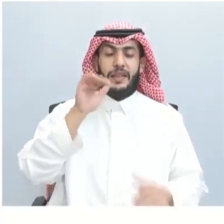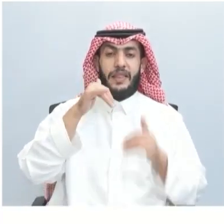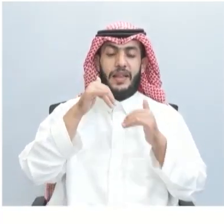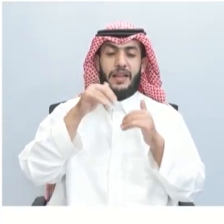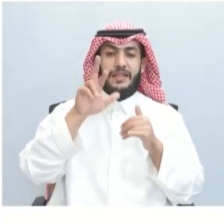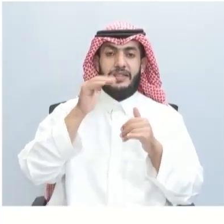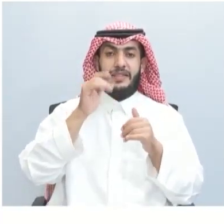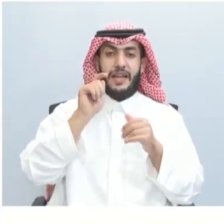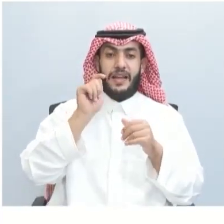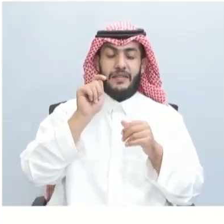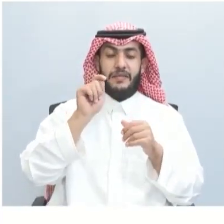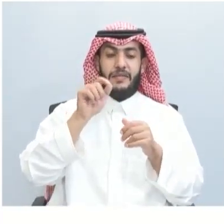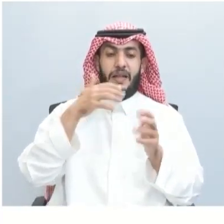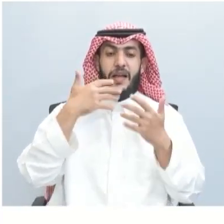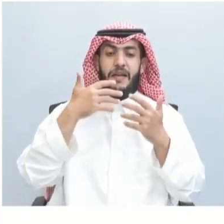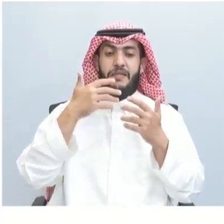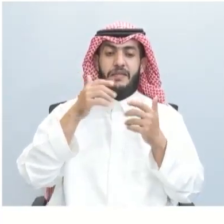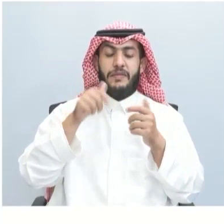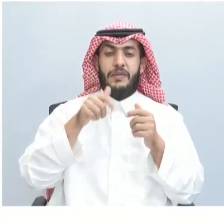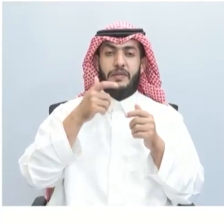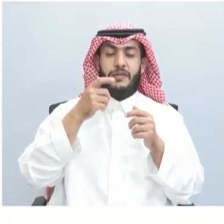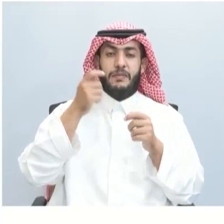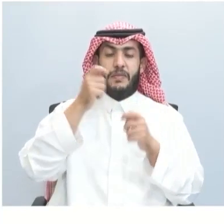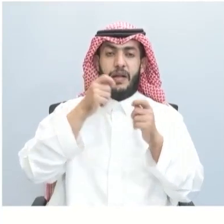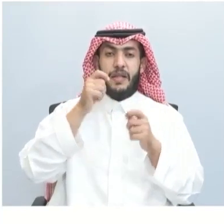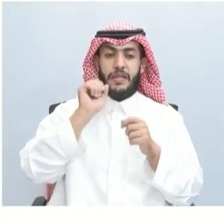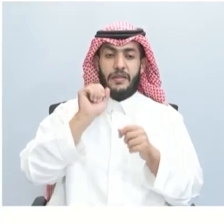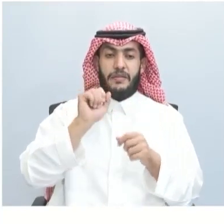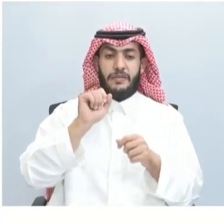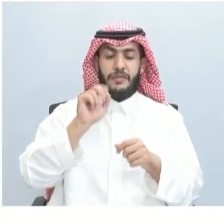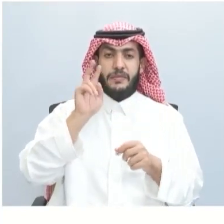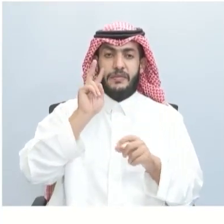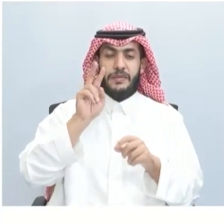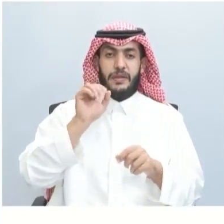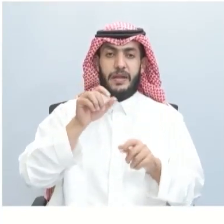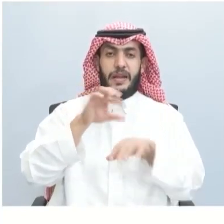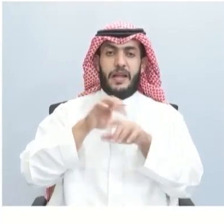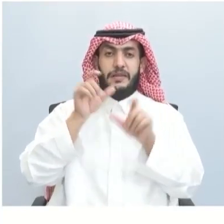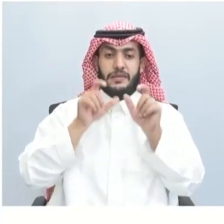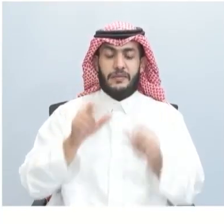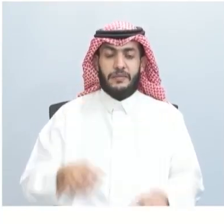من جانب الخادم تكون اسهل من الزحف في العرض من جهه